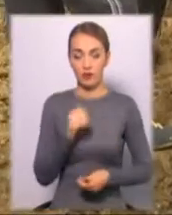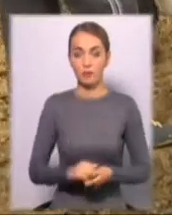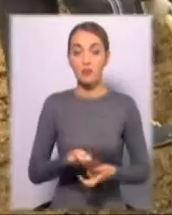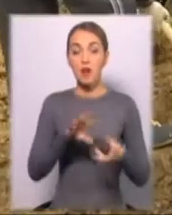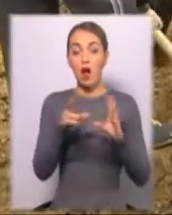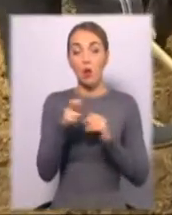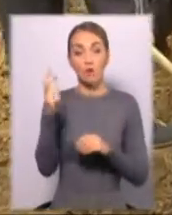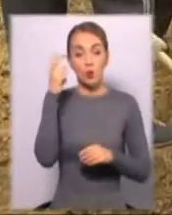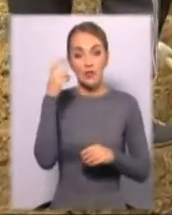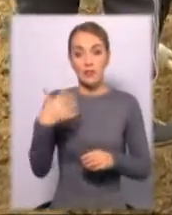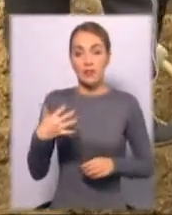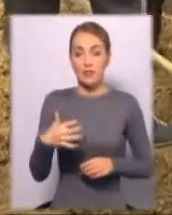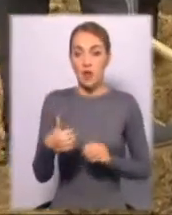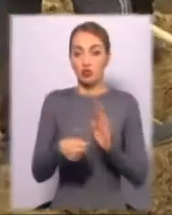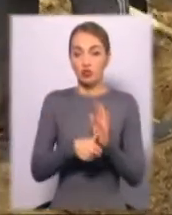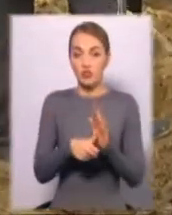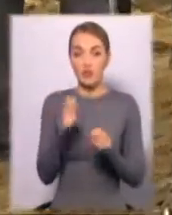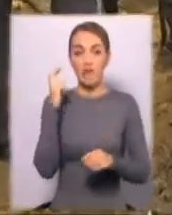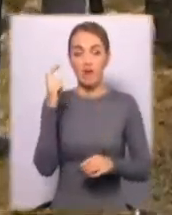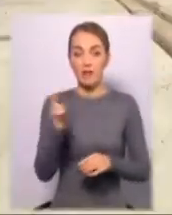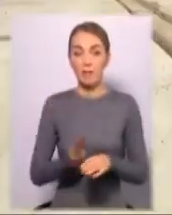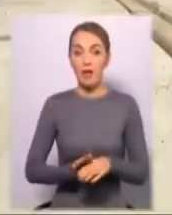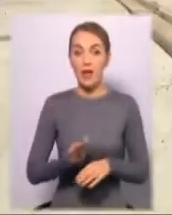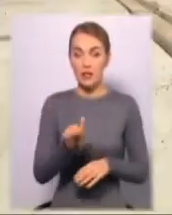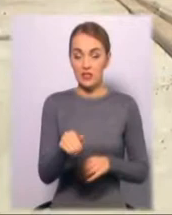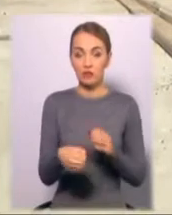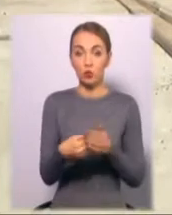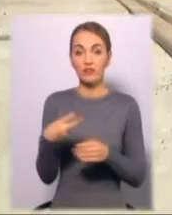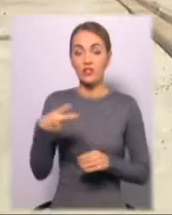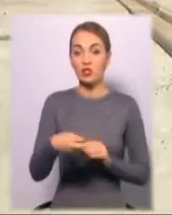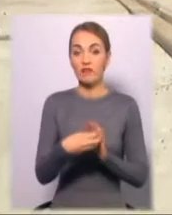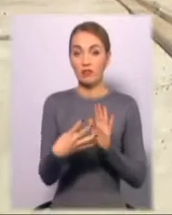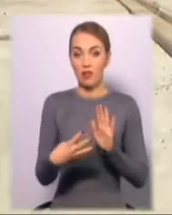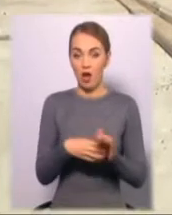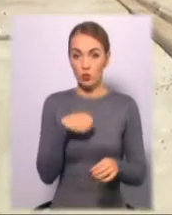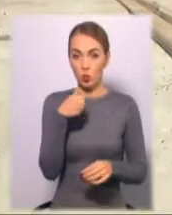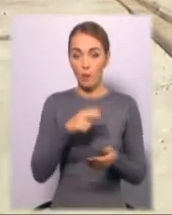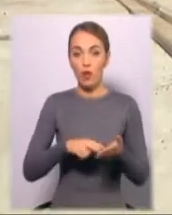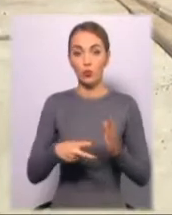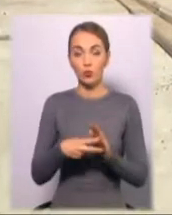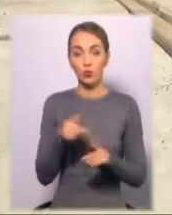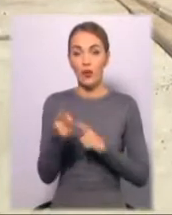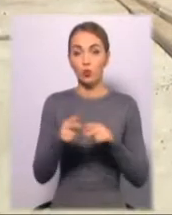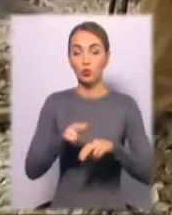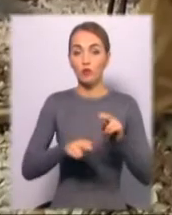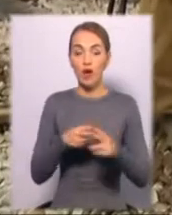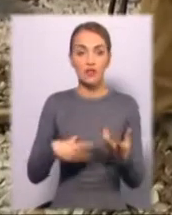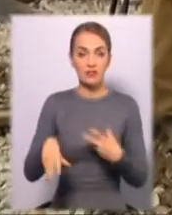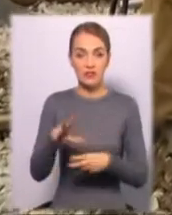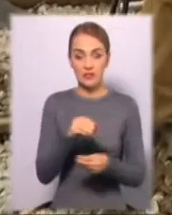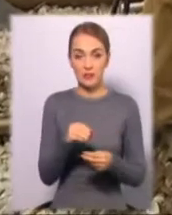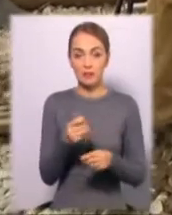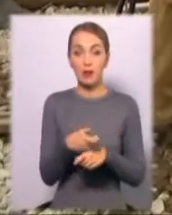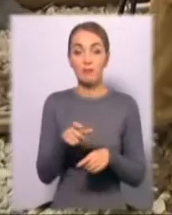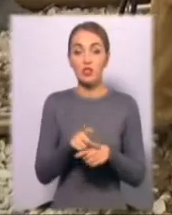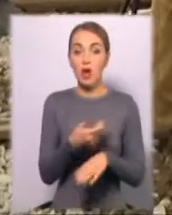Загалом у столиці 56 трамвайних переїздів. До 2019-го планують реконструювати усі. Ба більше,